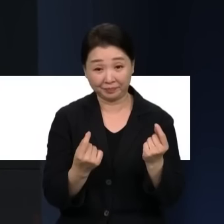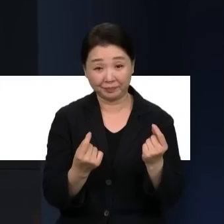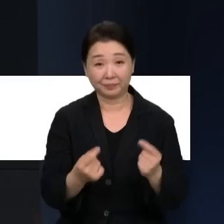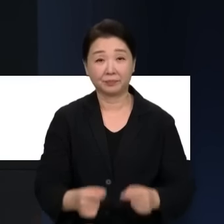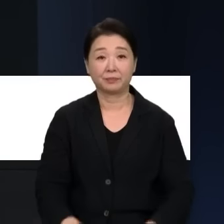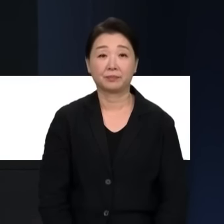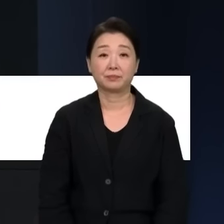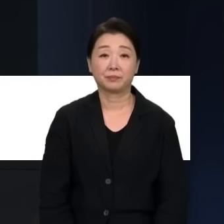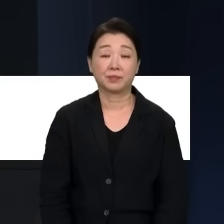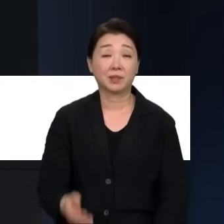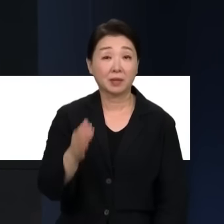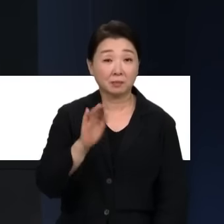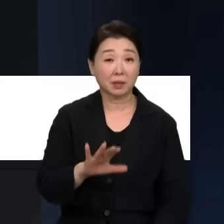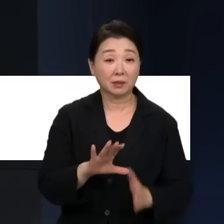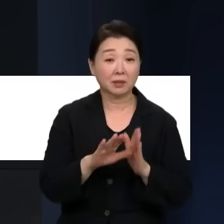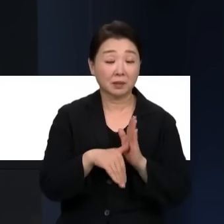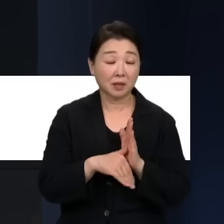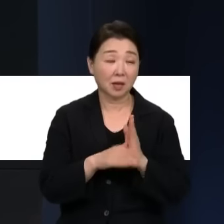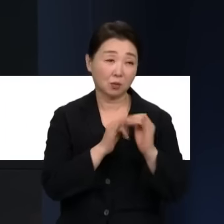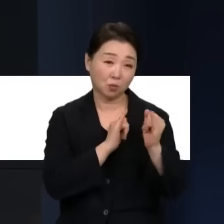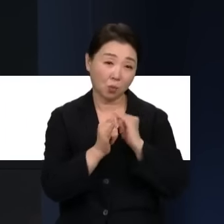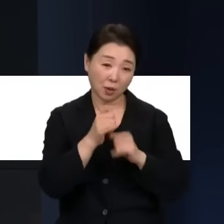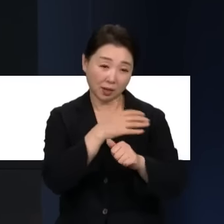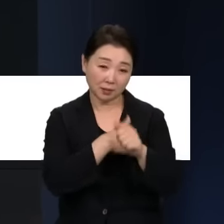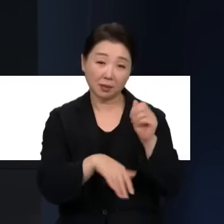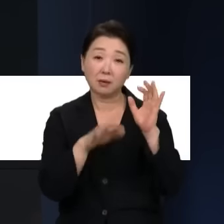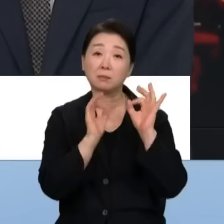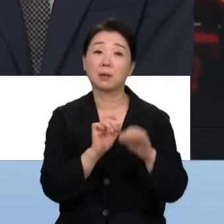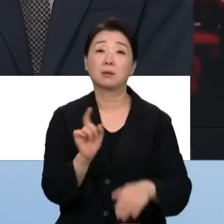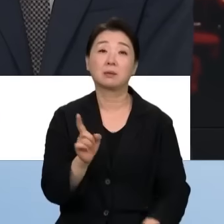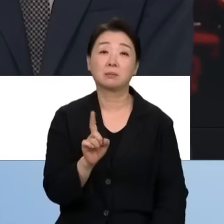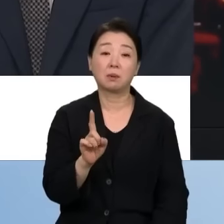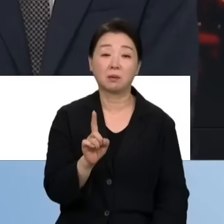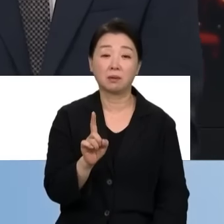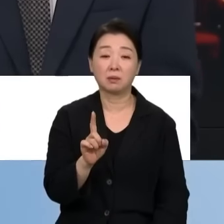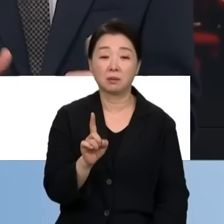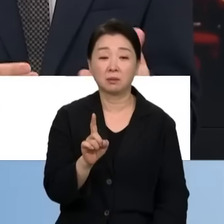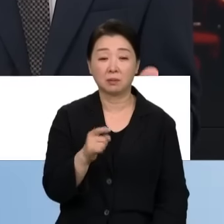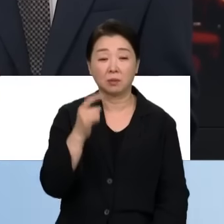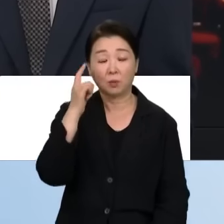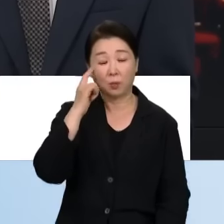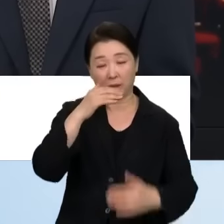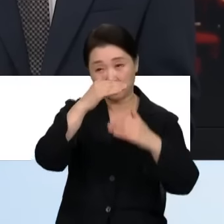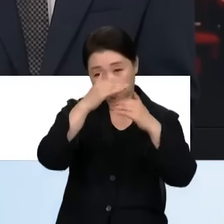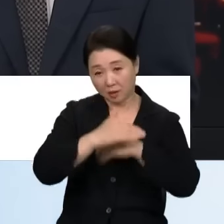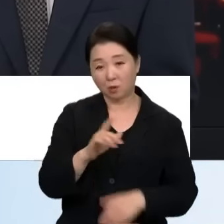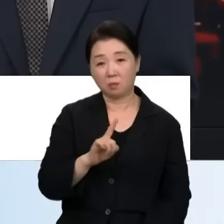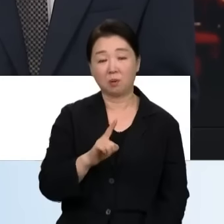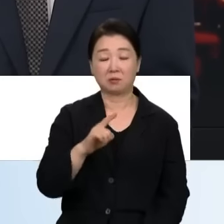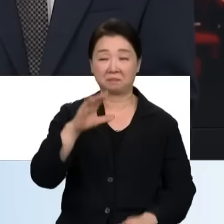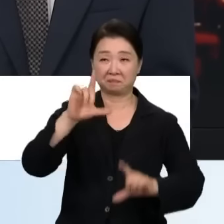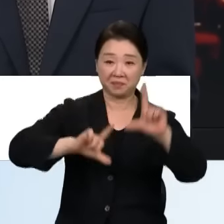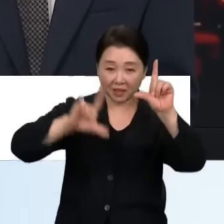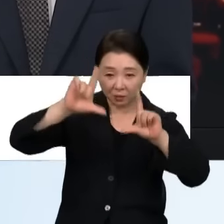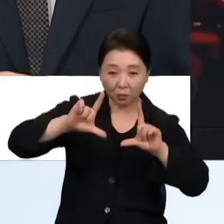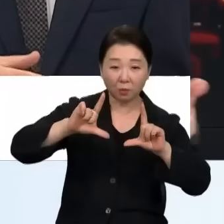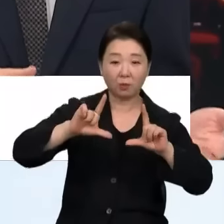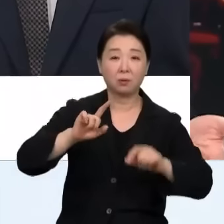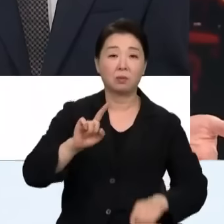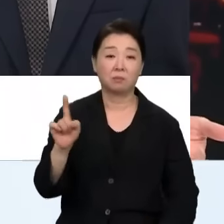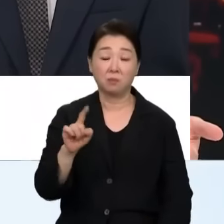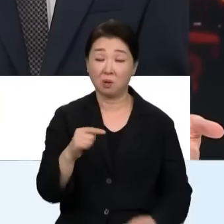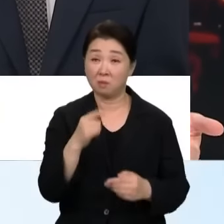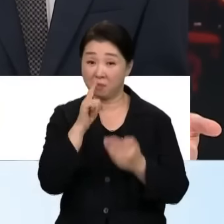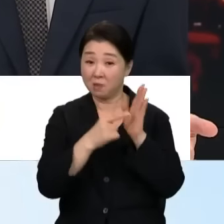수 있겠죠 근데 당시 이제 통화나 이런 상황으로 봤을 때 상당히 뭐 그 내용이라던가 태도라 그가 어떤 제